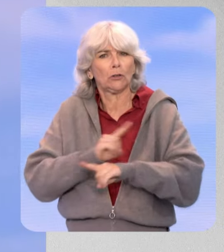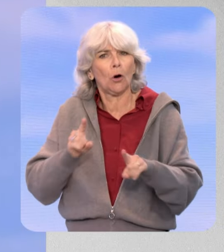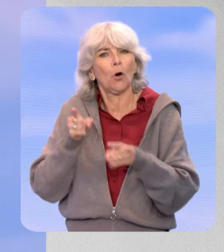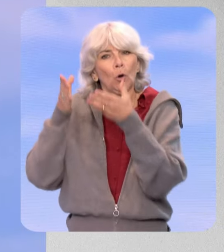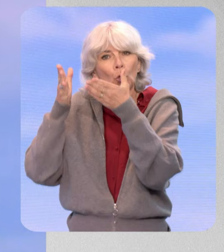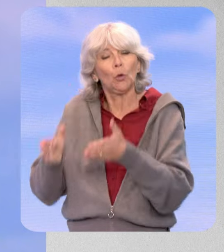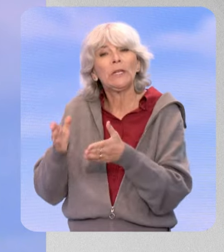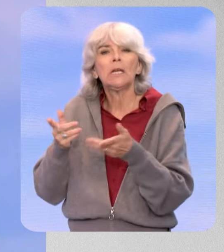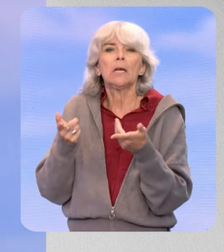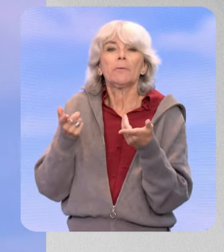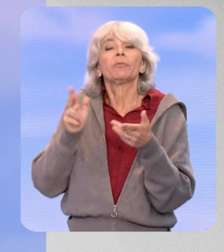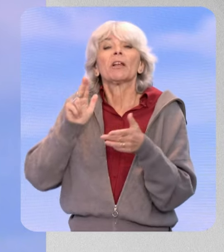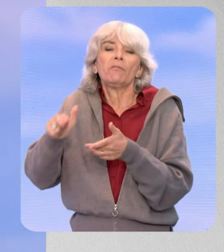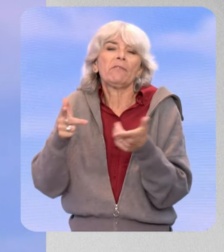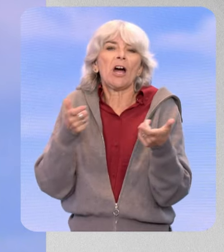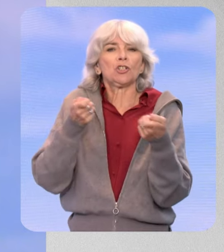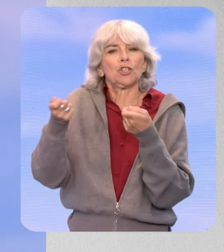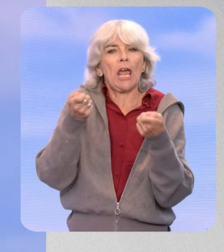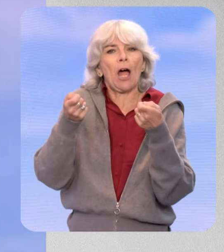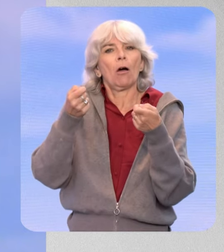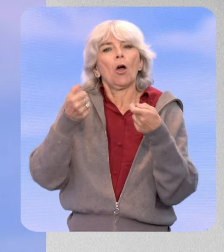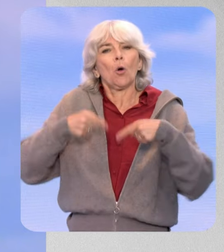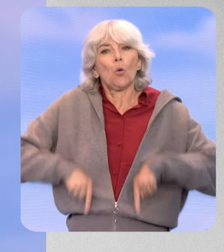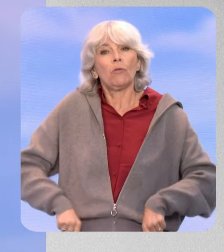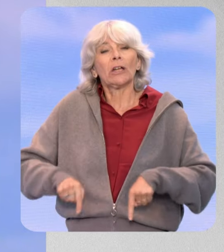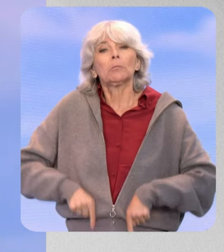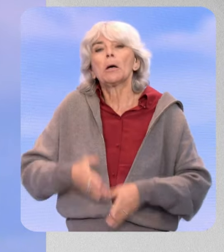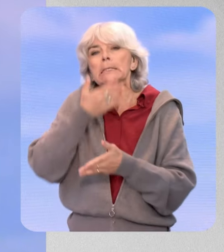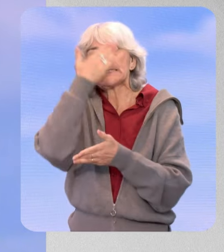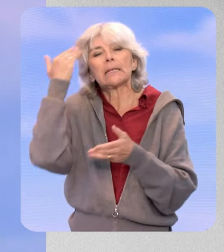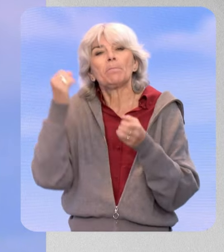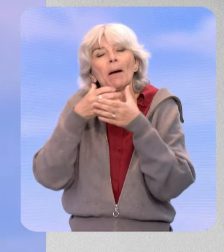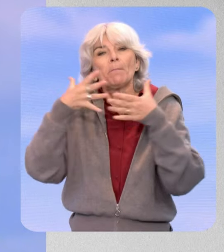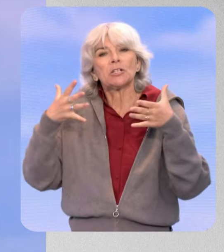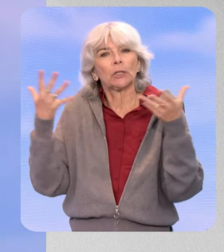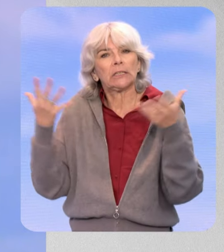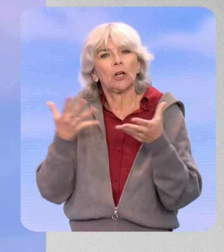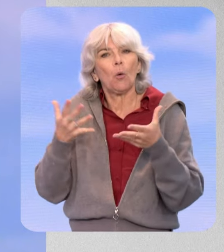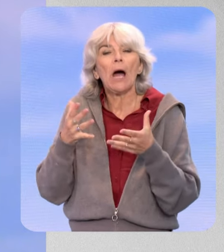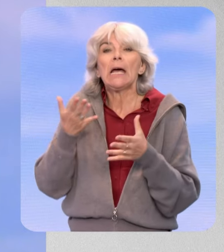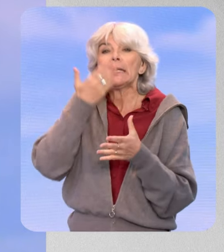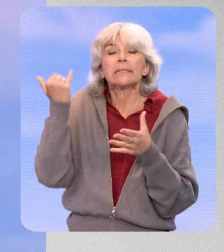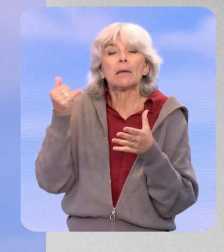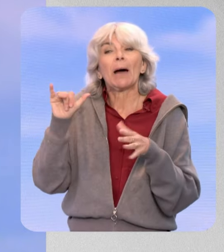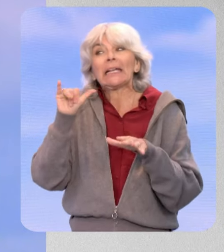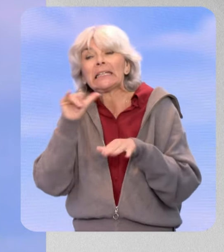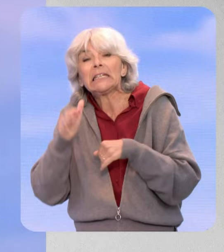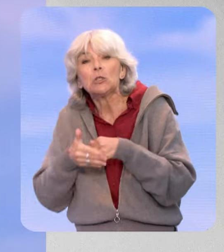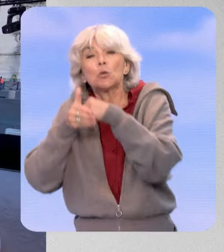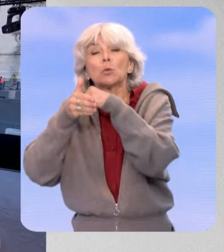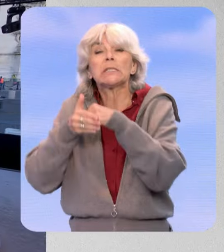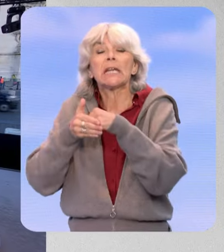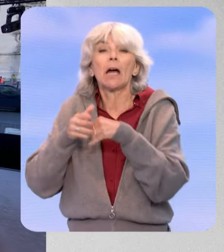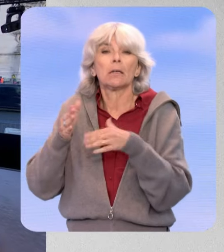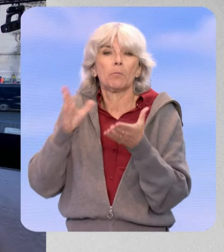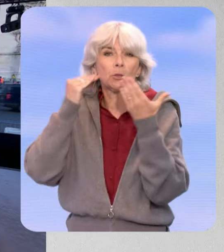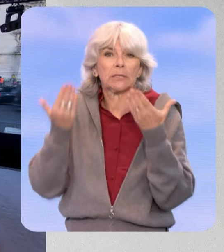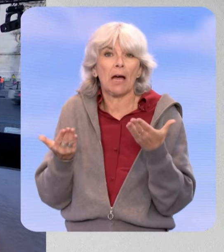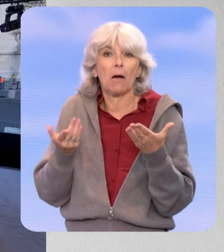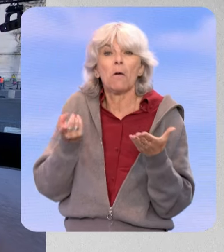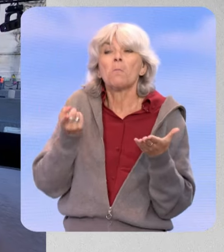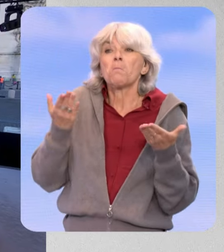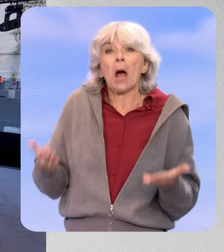à la tête, il sera à la tête d'un gouvernement dont on ne sait pas encore quelle majorité d'ailleurs, quels seront les groupes qui le soutiennent ou ne le soutiennent pas. Donc tout cela